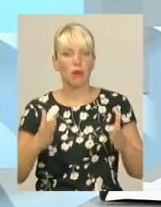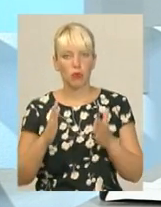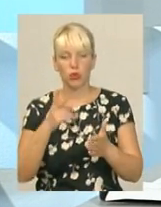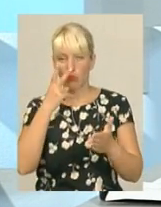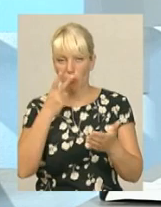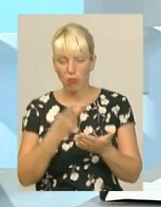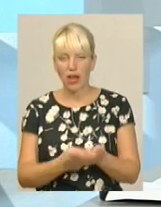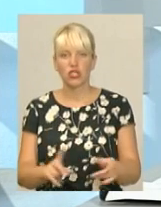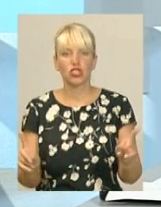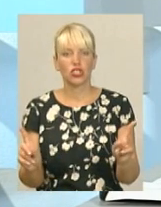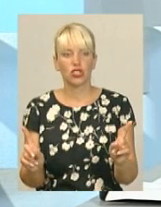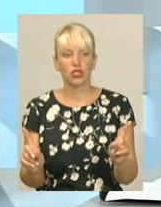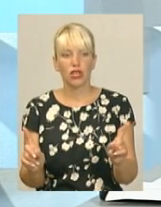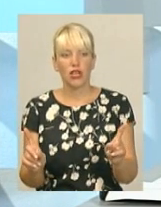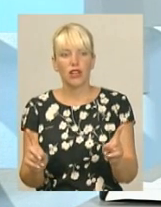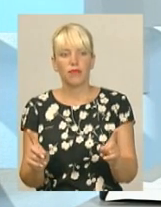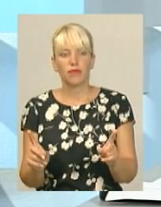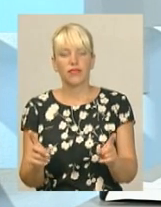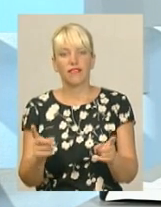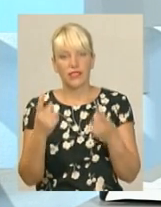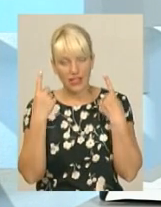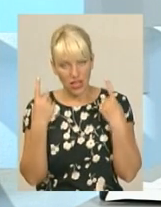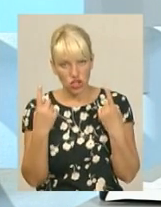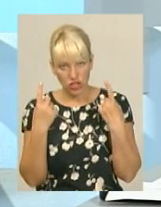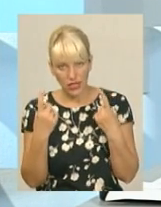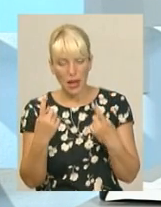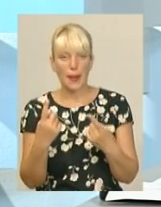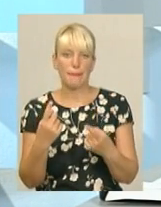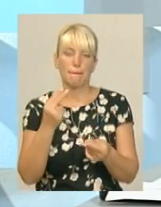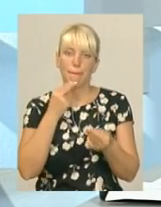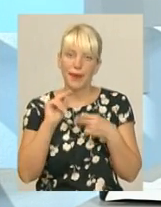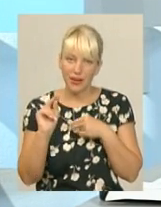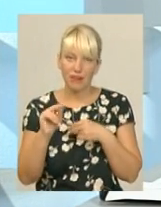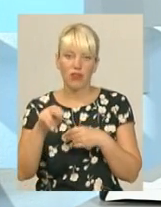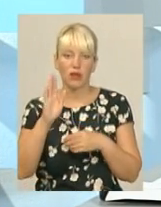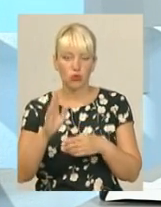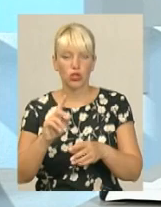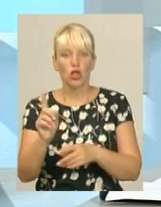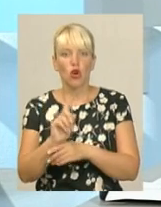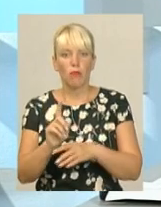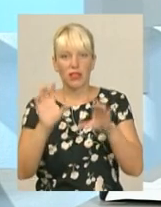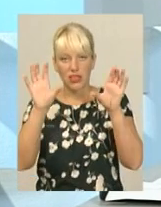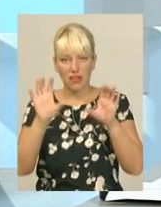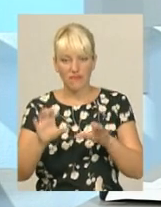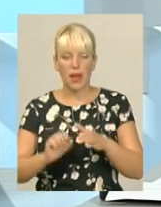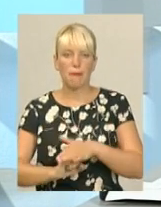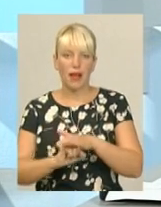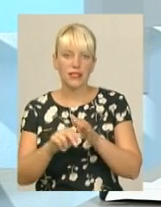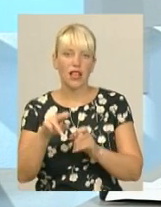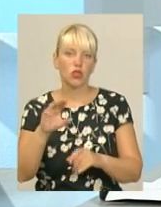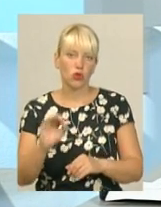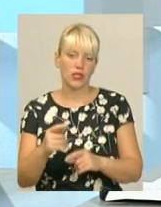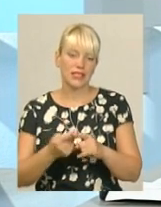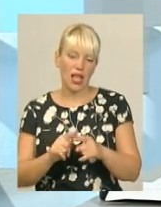бачити значні переваги і буде відповідна нормативна правова база, тоді ми вказаний проєкт